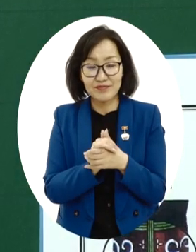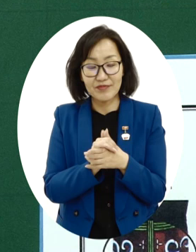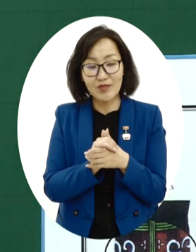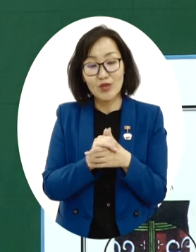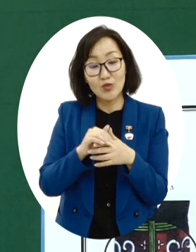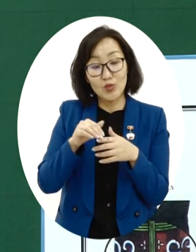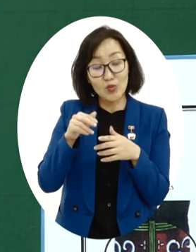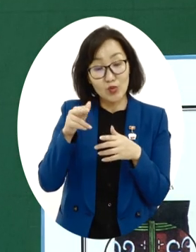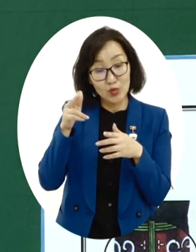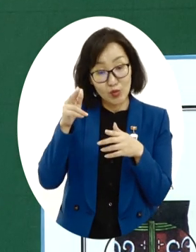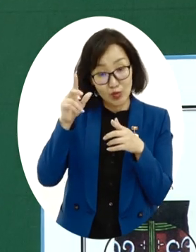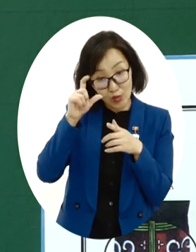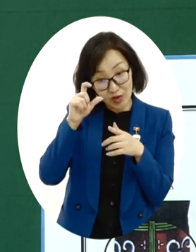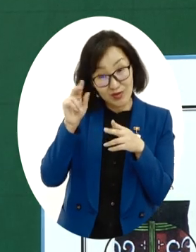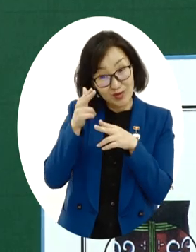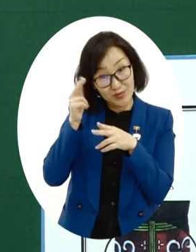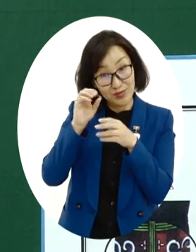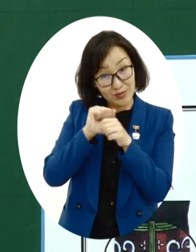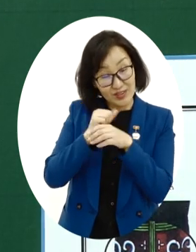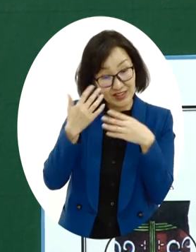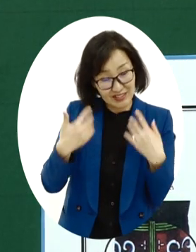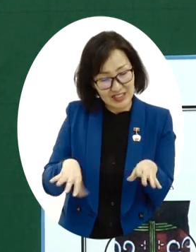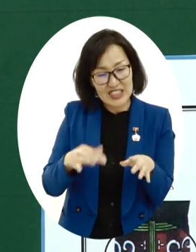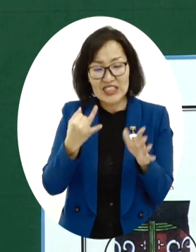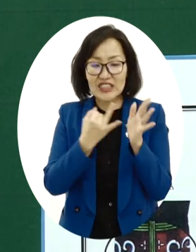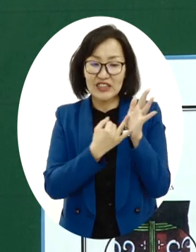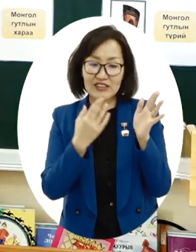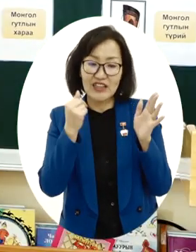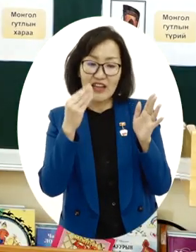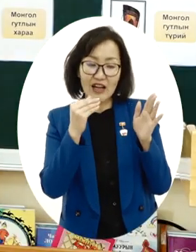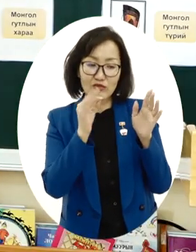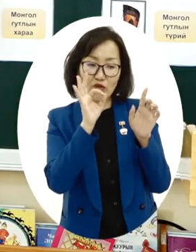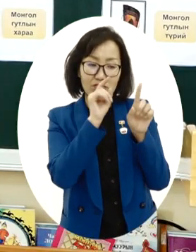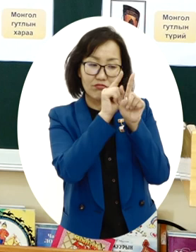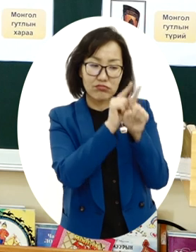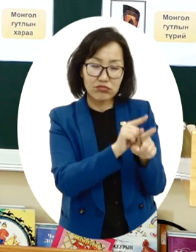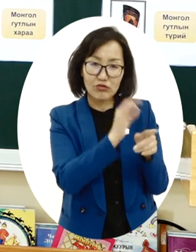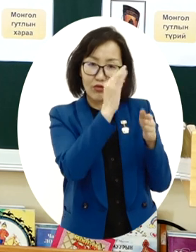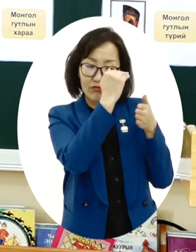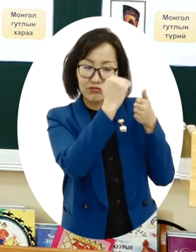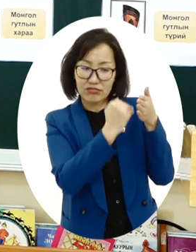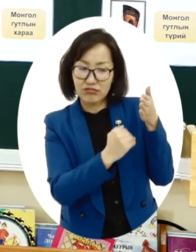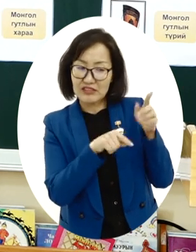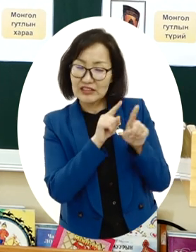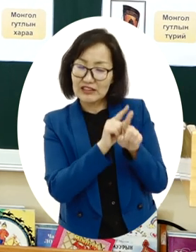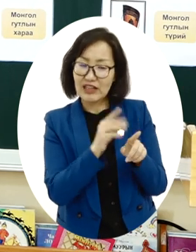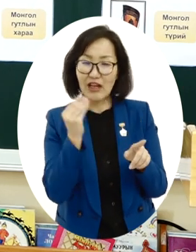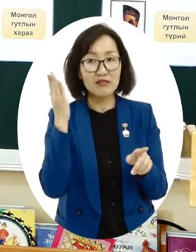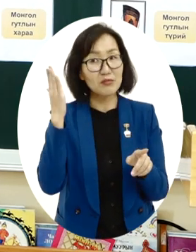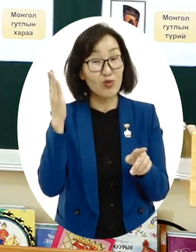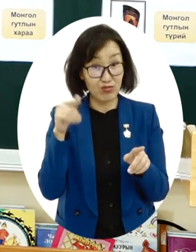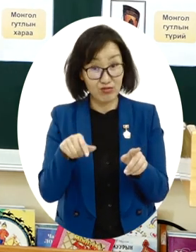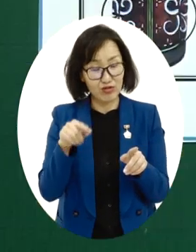За зураг дүрсийг бэлдсэний дараа илтгэлээ ямар дис дарааллаар явуулах вэ гэдгийг бүгдээрээ дотроо